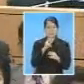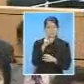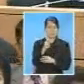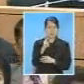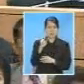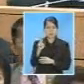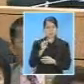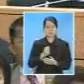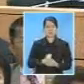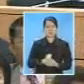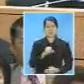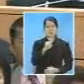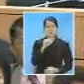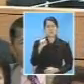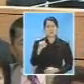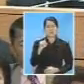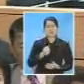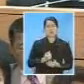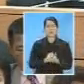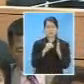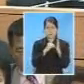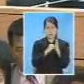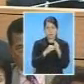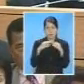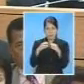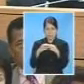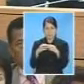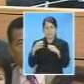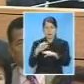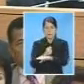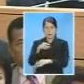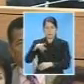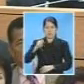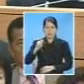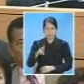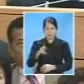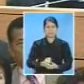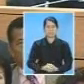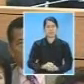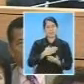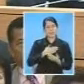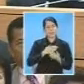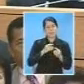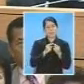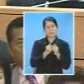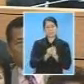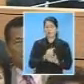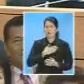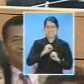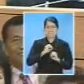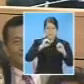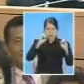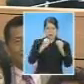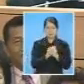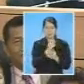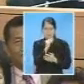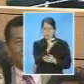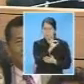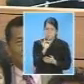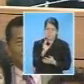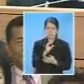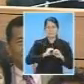สมาชิกสภาผู้แทนราษฎรกรุงเทพมหานครพรรคเพื่อไทยนะครับจริงๆแล้วเนี่ยนิสัยผมไม่มีตอดเล็กตอดน้อยครับถ้า